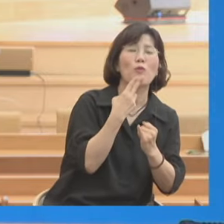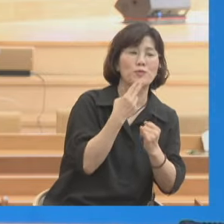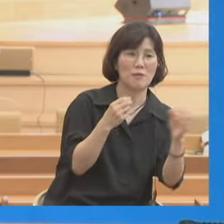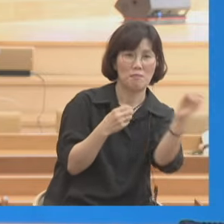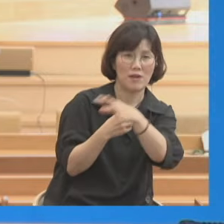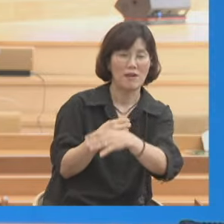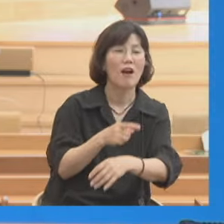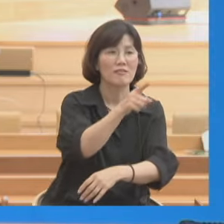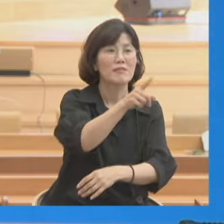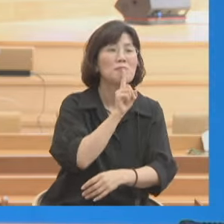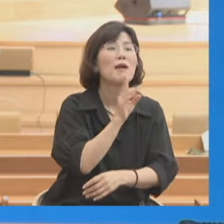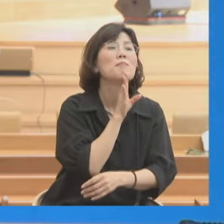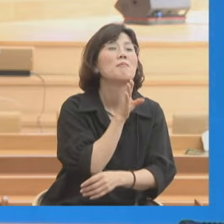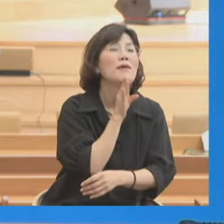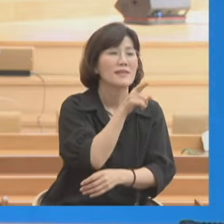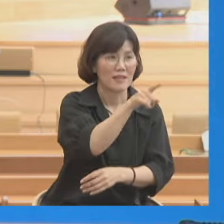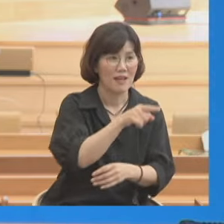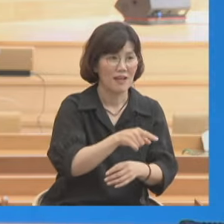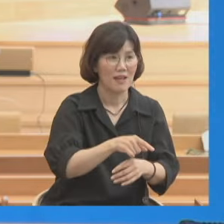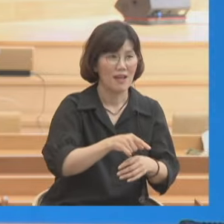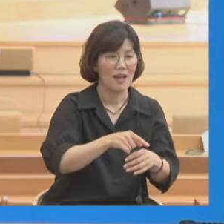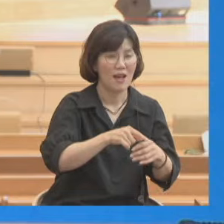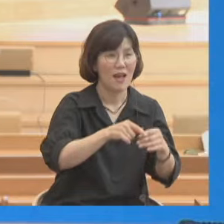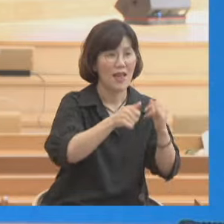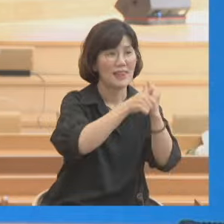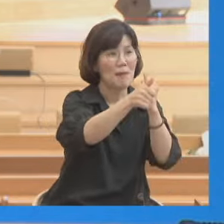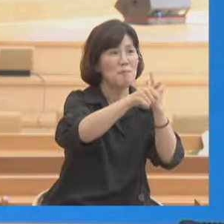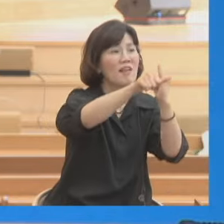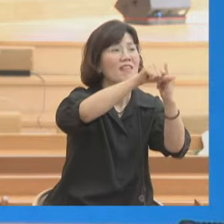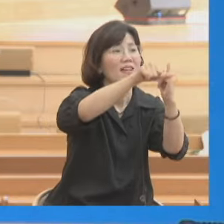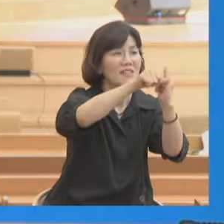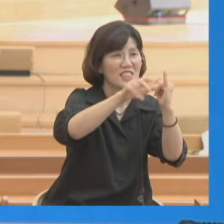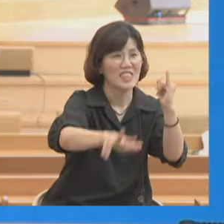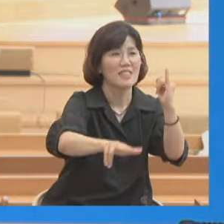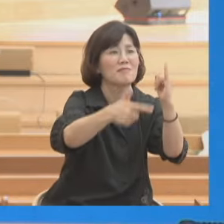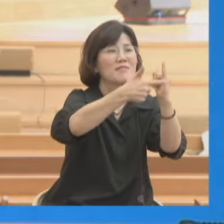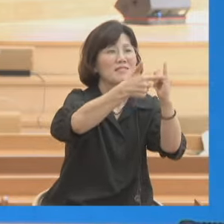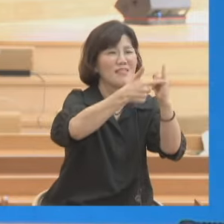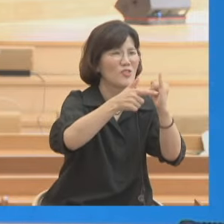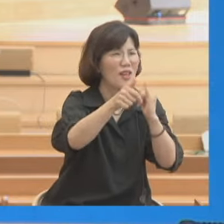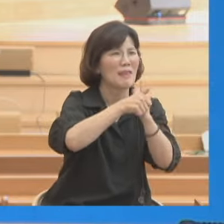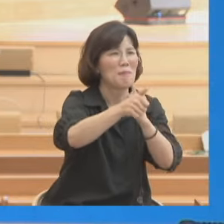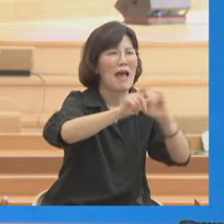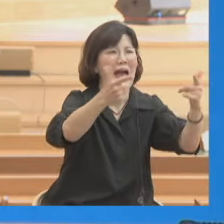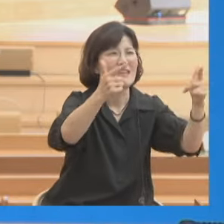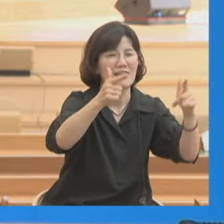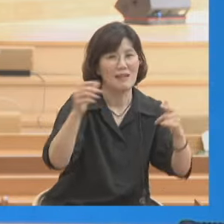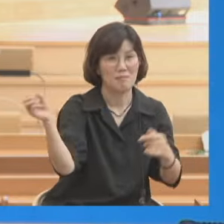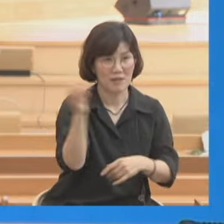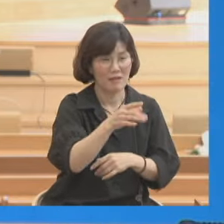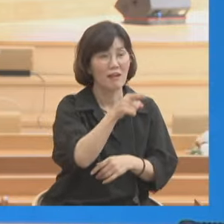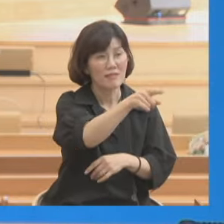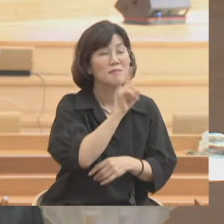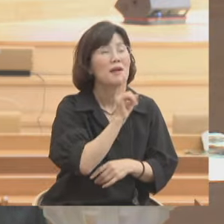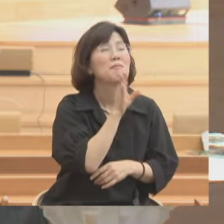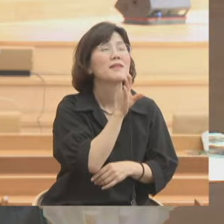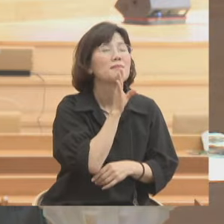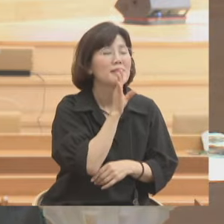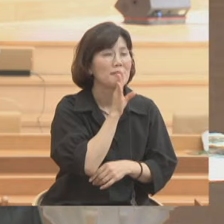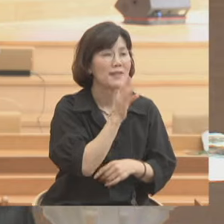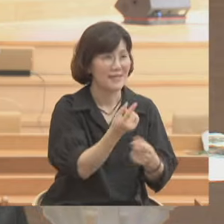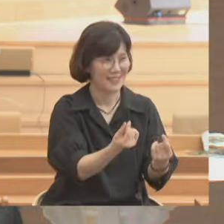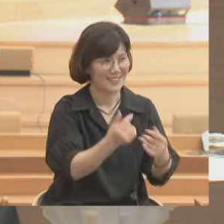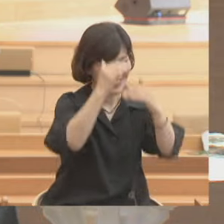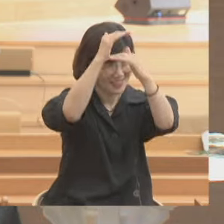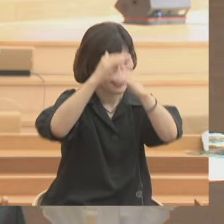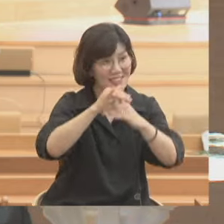한 말 맞다. 너는 남편이 다섯이 있었는데 지금 있는 자도 네 남편 아니다. 그렇게 말해요. 네 말 맞다 그렇게 말합니다. 한번